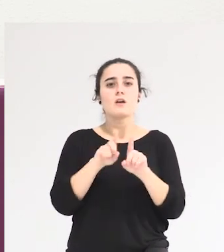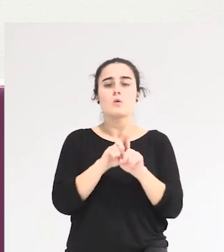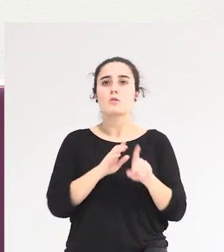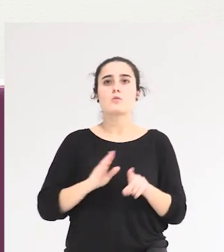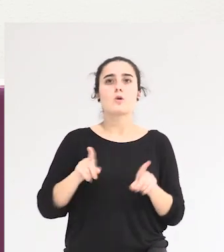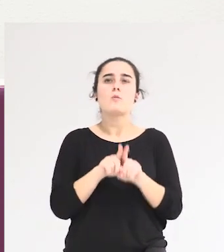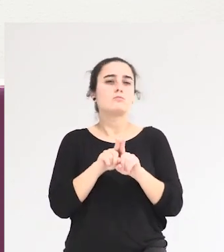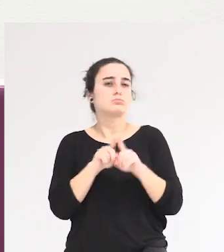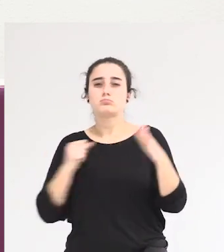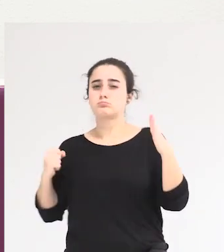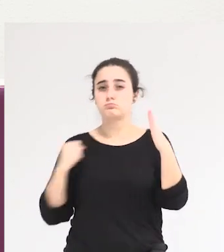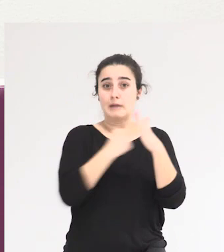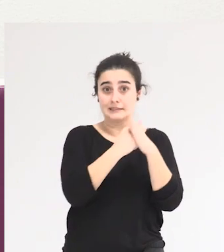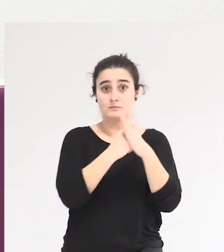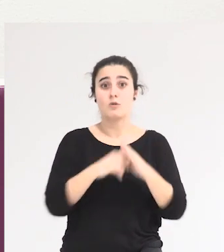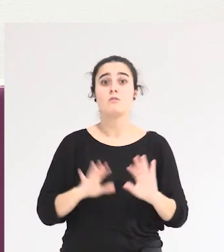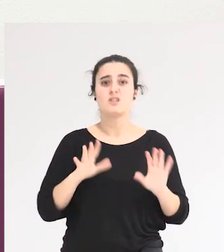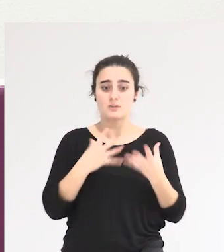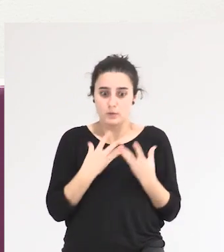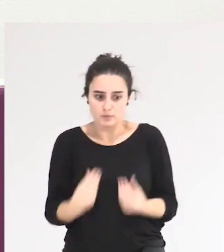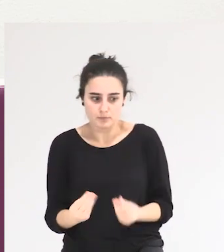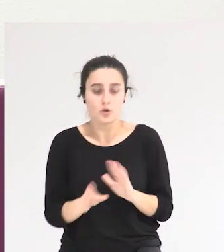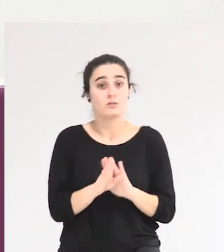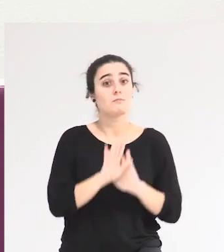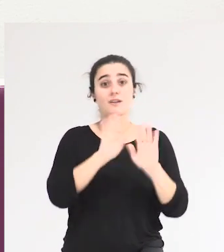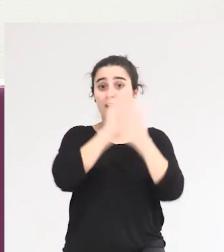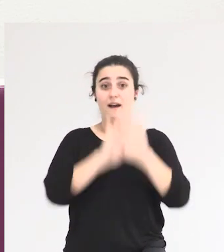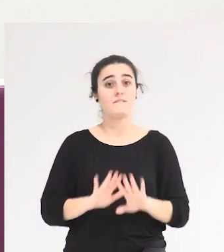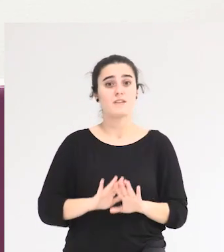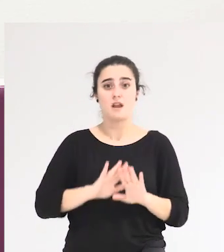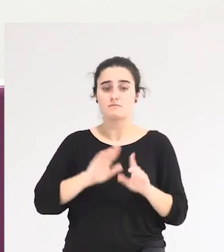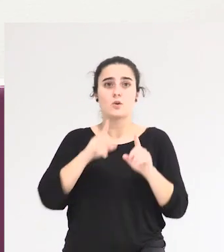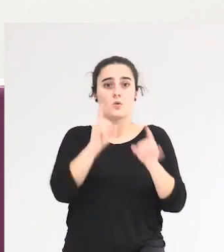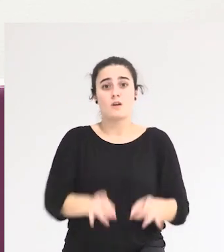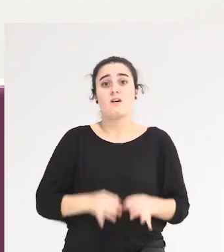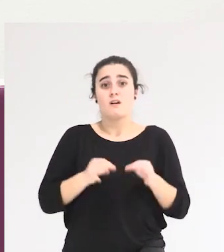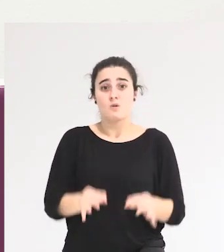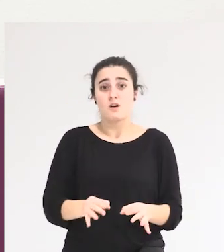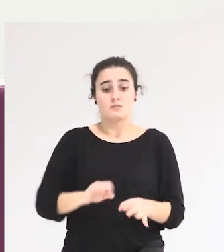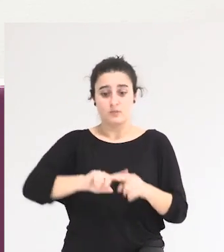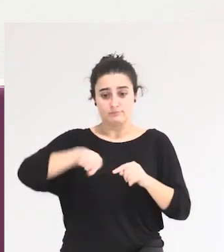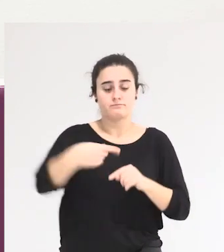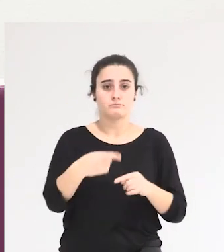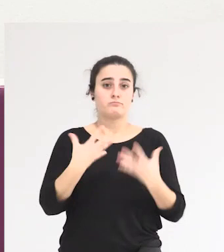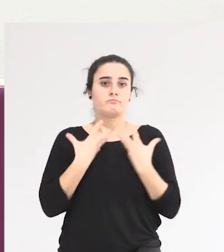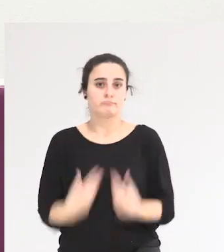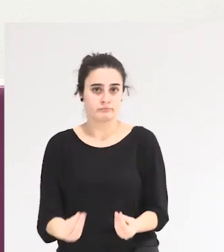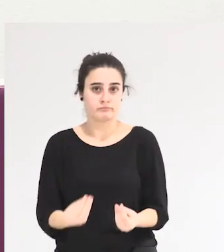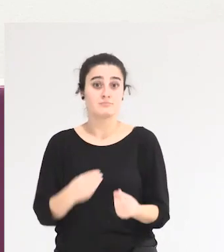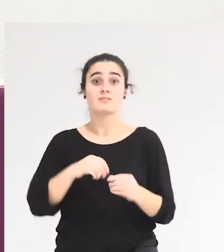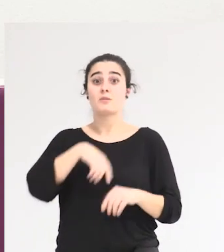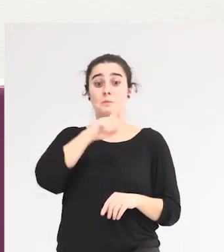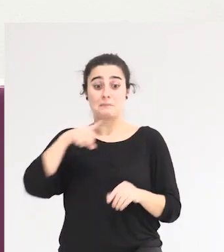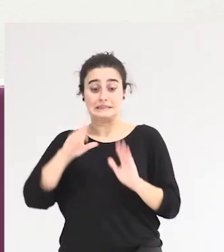iluntasunean. Baina gero, berriro eta betiko, iluntasun hutsa. Bai, gero handik, hilabete batzutara, pues ja, bere buruaz